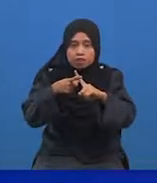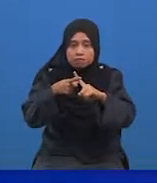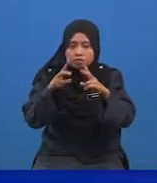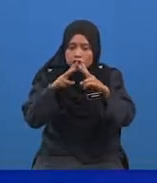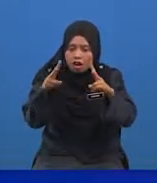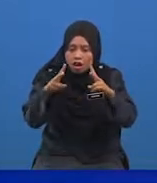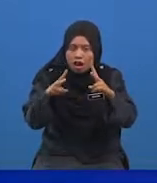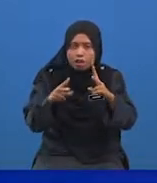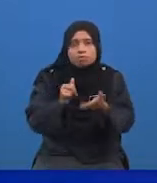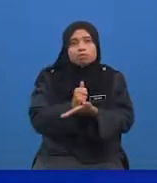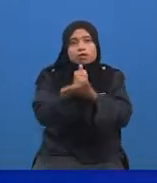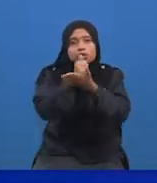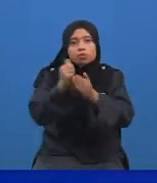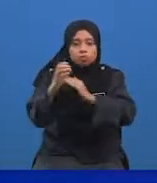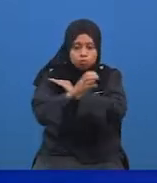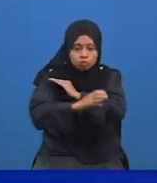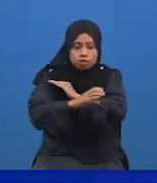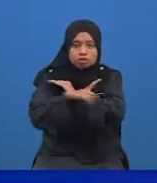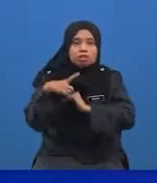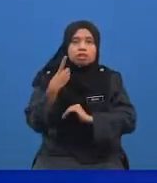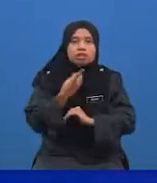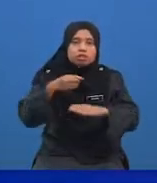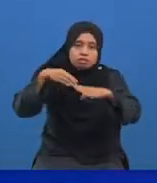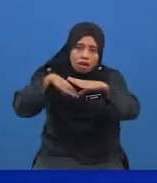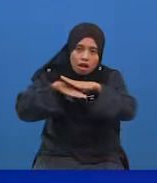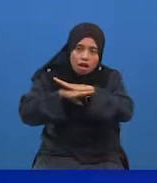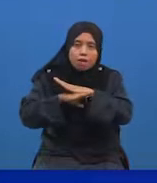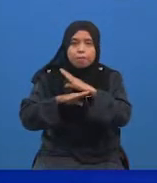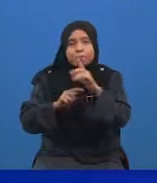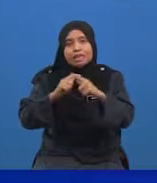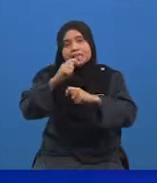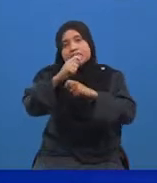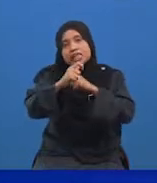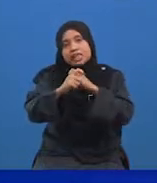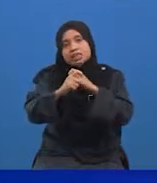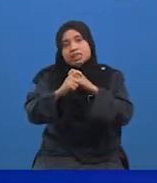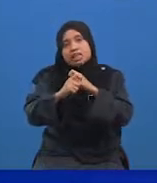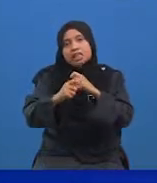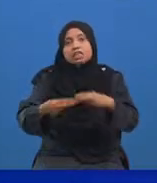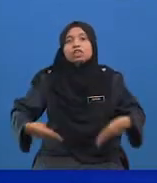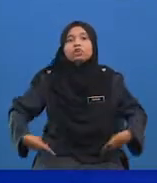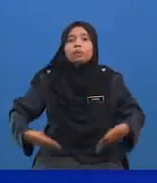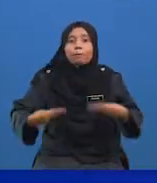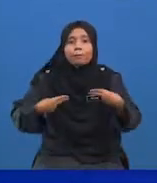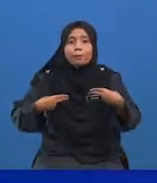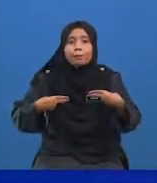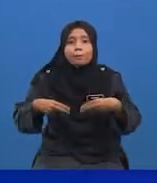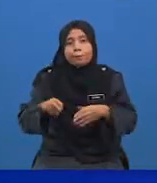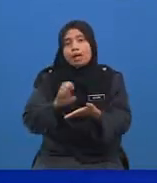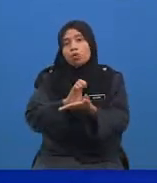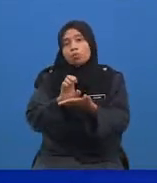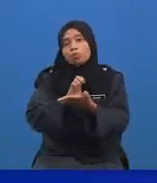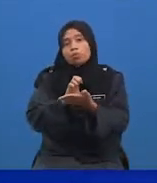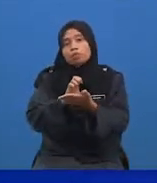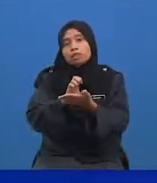sangat membantu negara kita dalam meningkatkan taraf hidup masyarakat